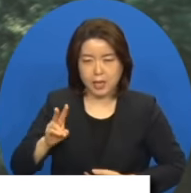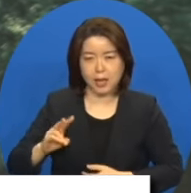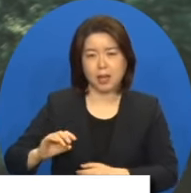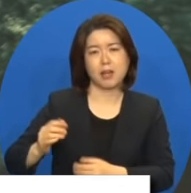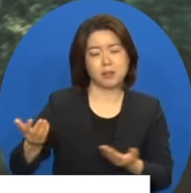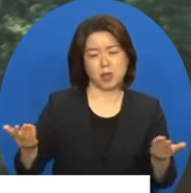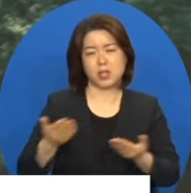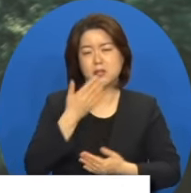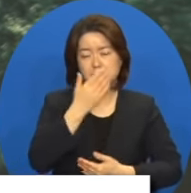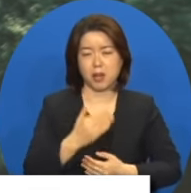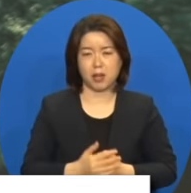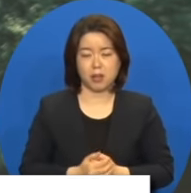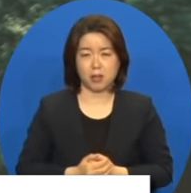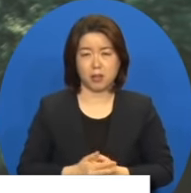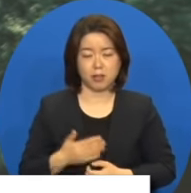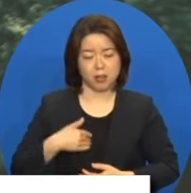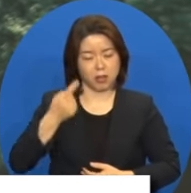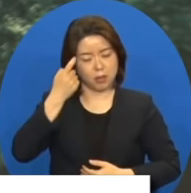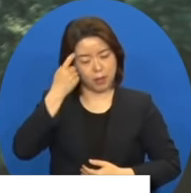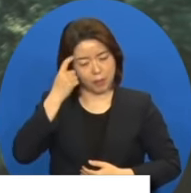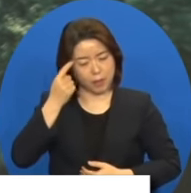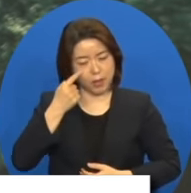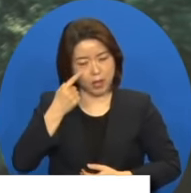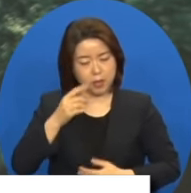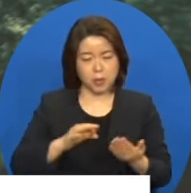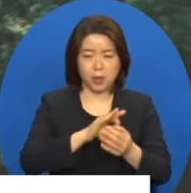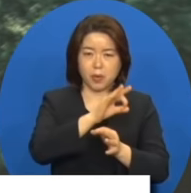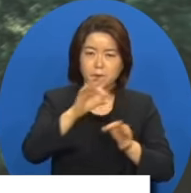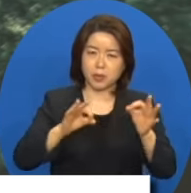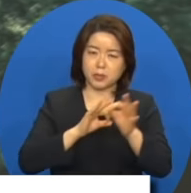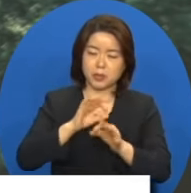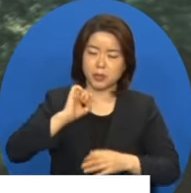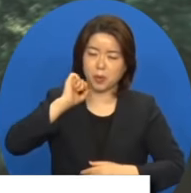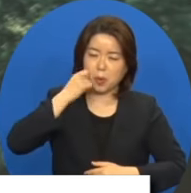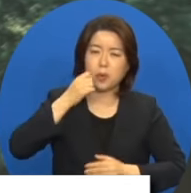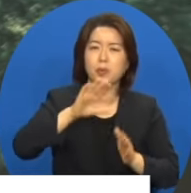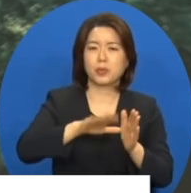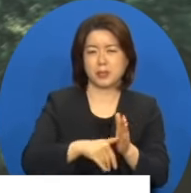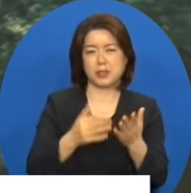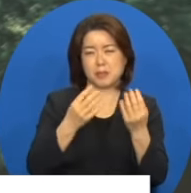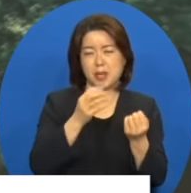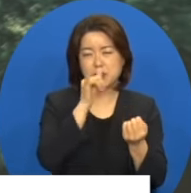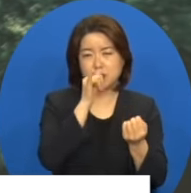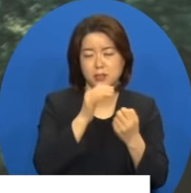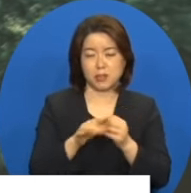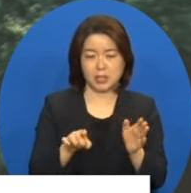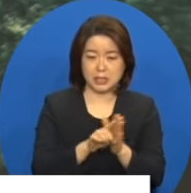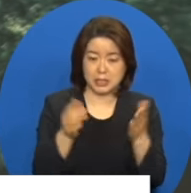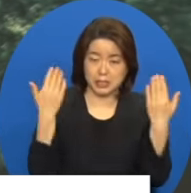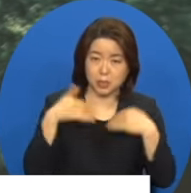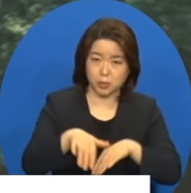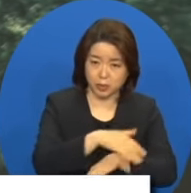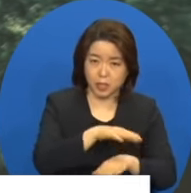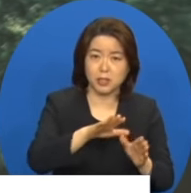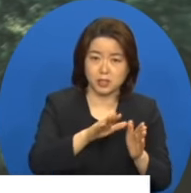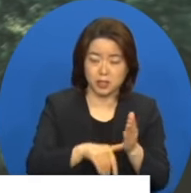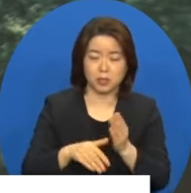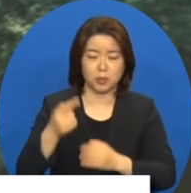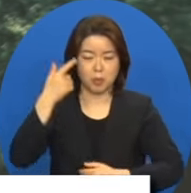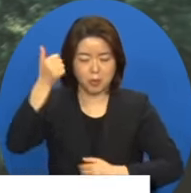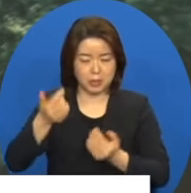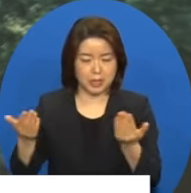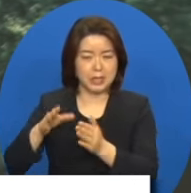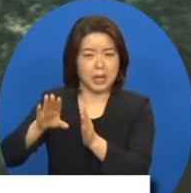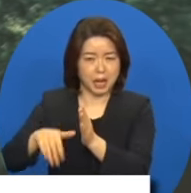돌아보면 경제적으로 참 어려운 시절을 보냈습니다. 신학교 다닐 때도 목회를 할